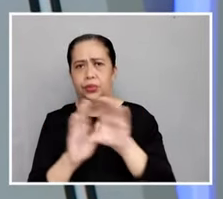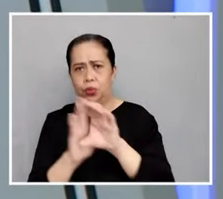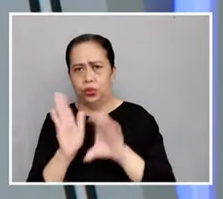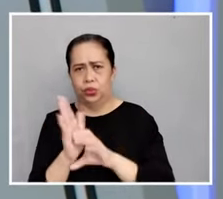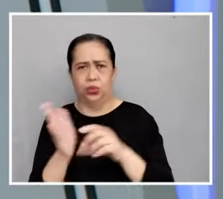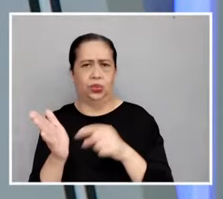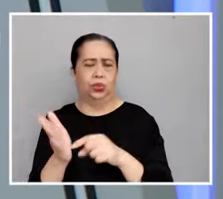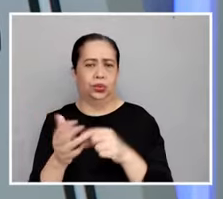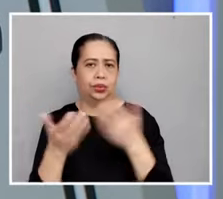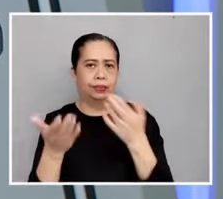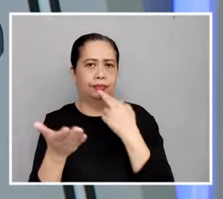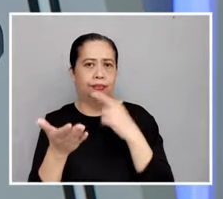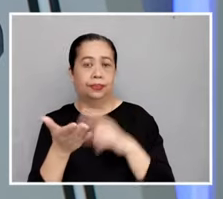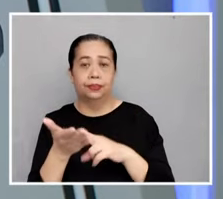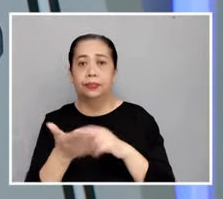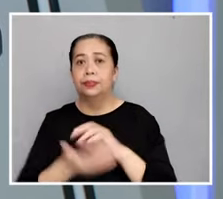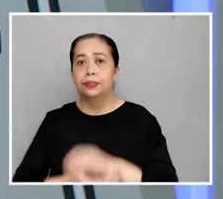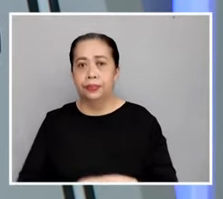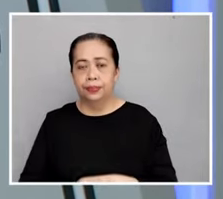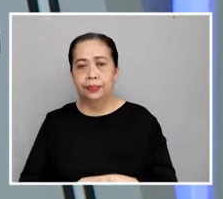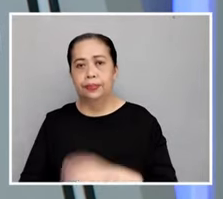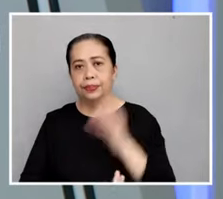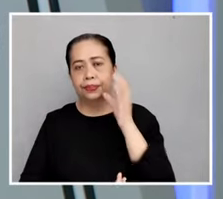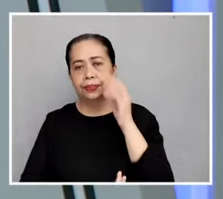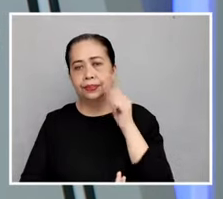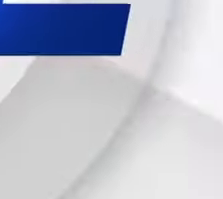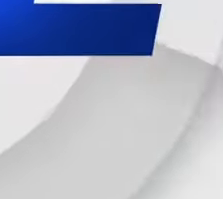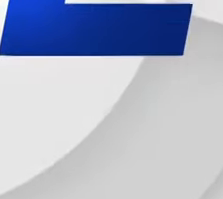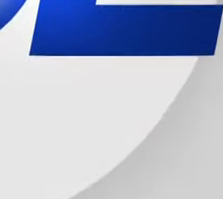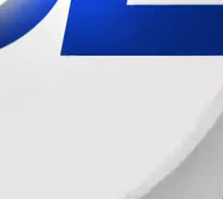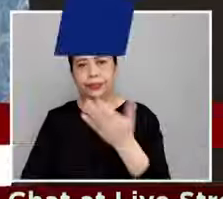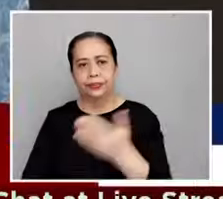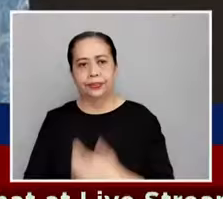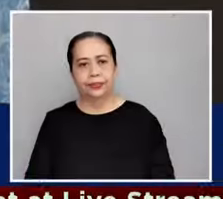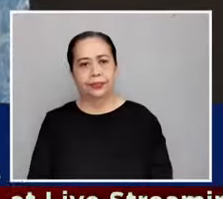batas. Nagpapatrol, Sherian Torres.